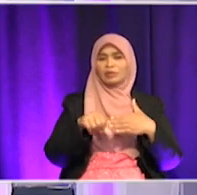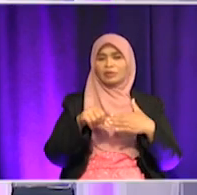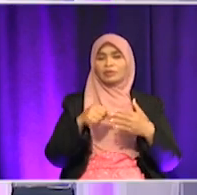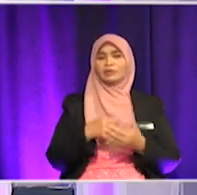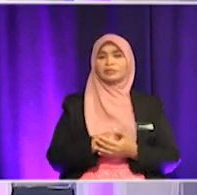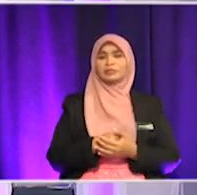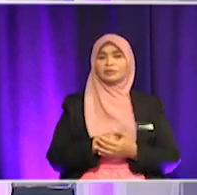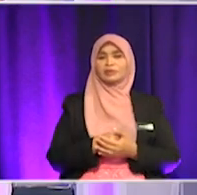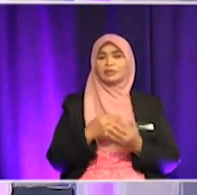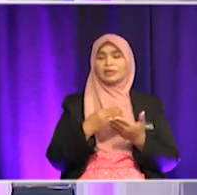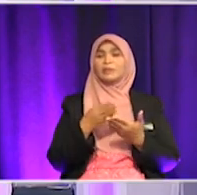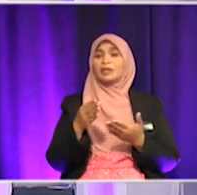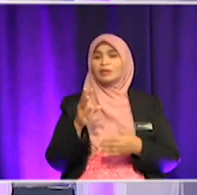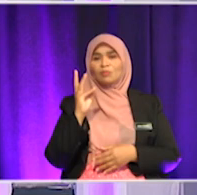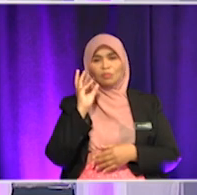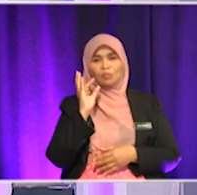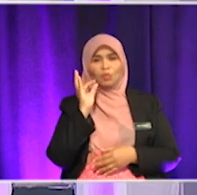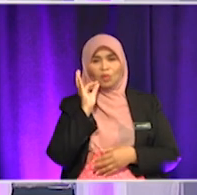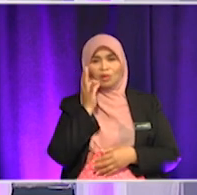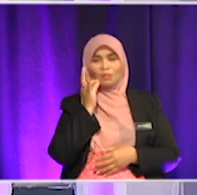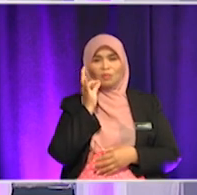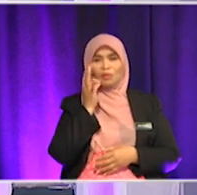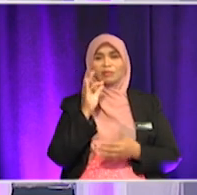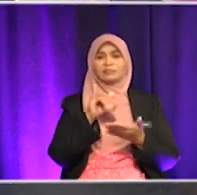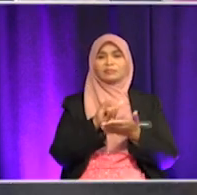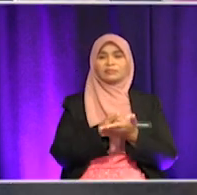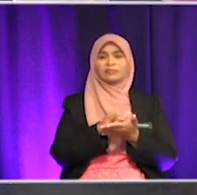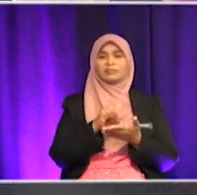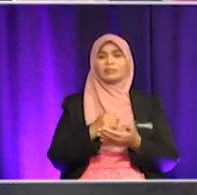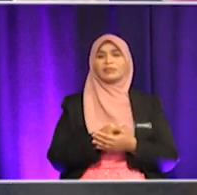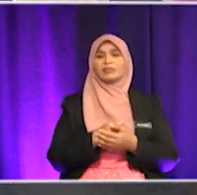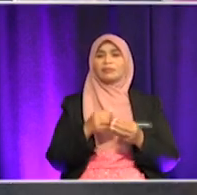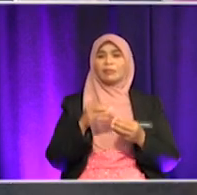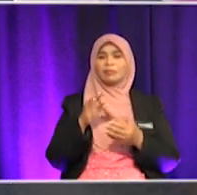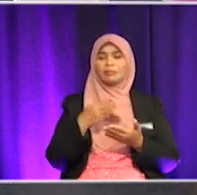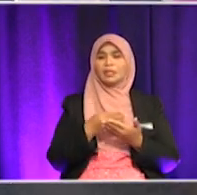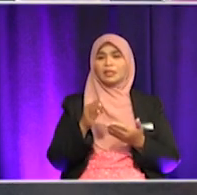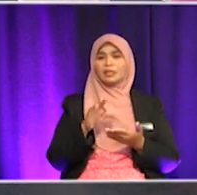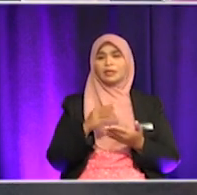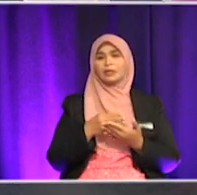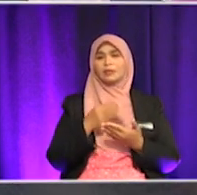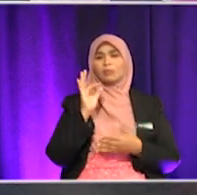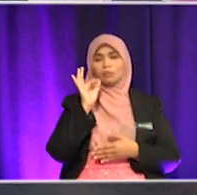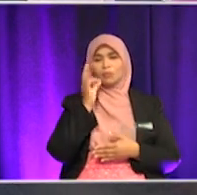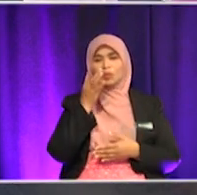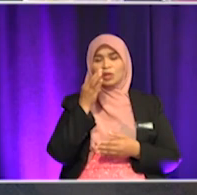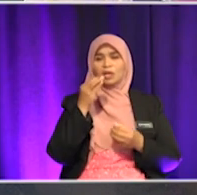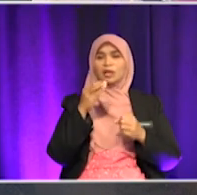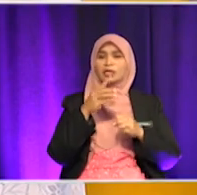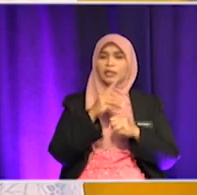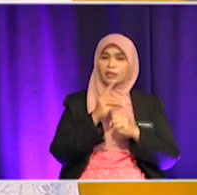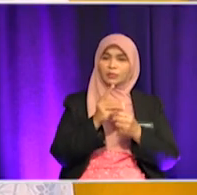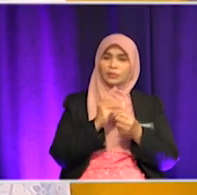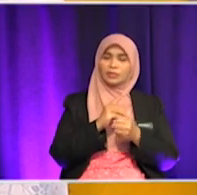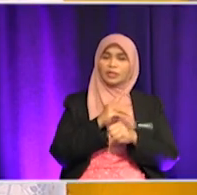kilogram mangga. Ada baki RM12. Ya, perhatikan dekat situ kita ada banyak, lebih daripada satu sebutan algebra kita